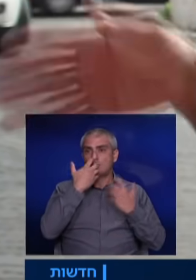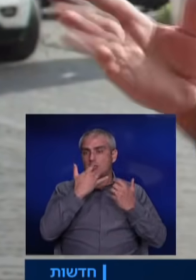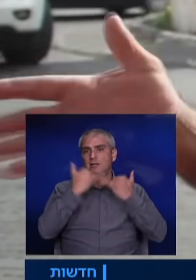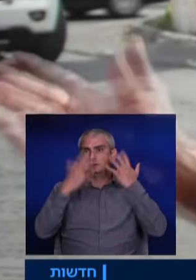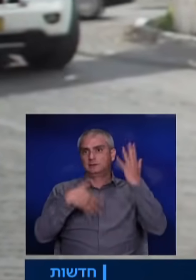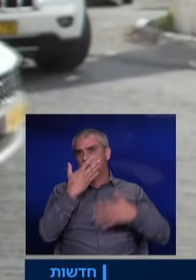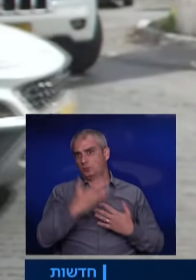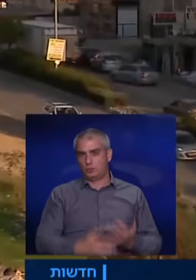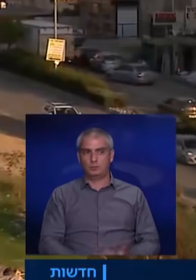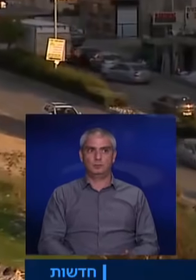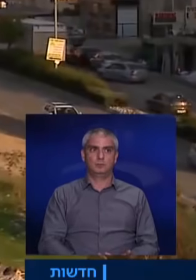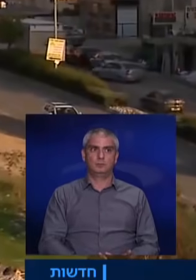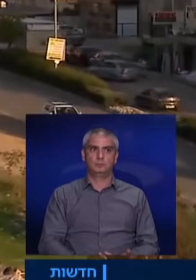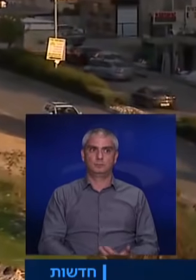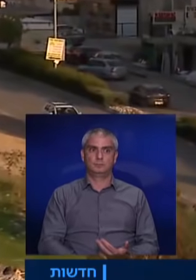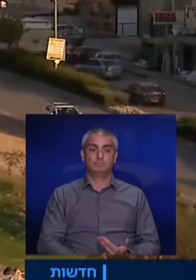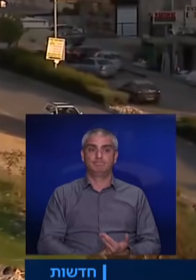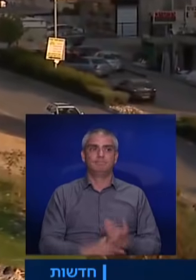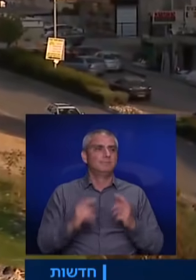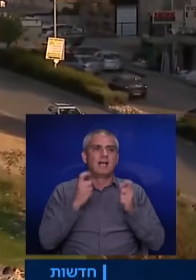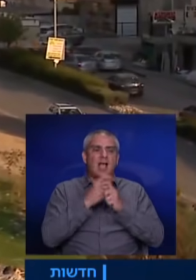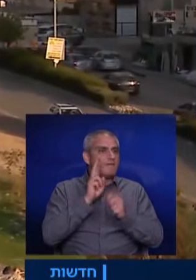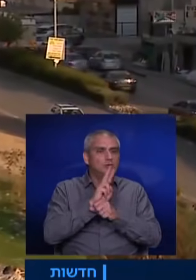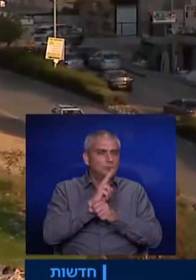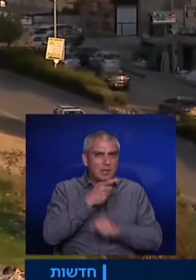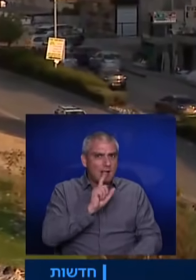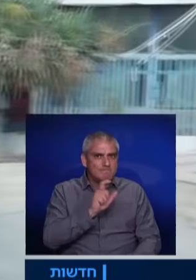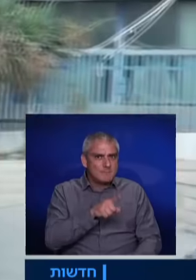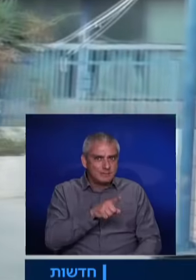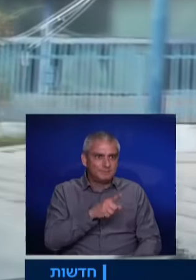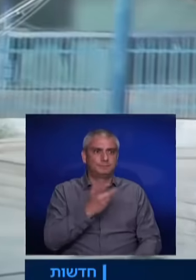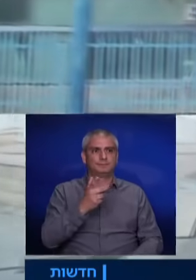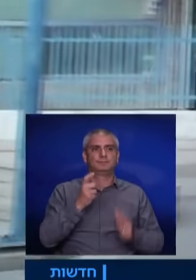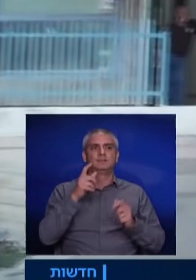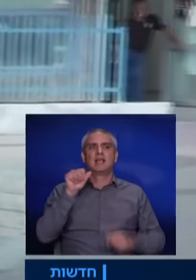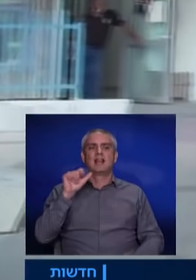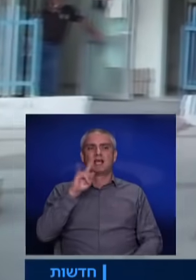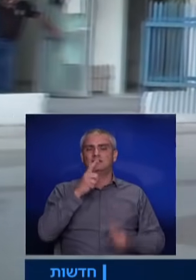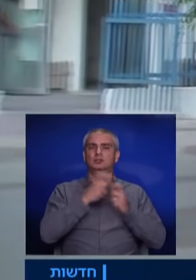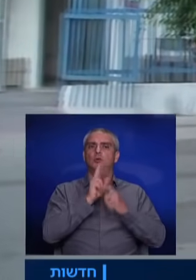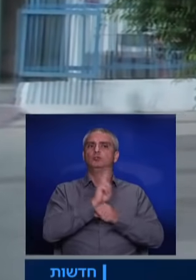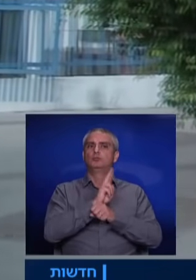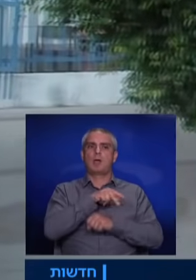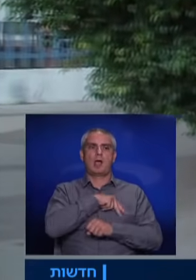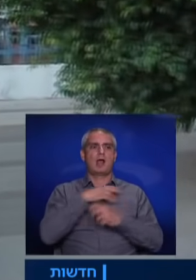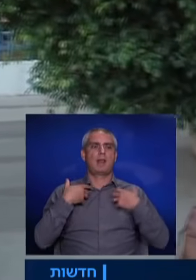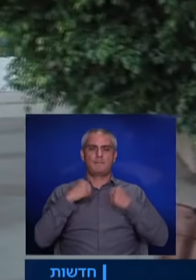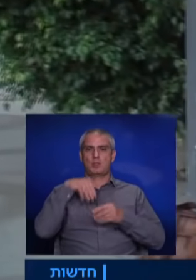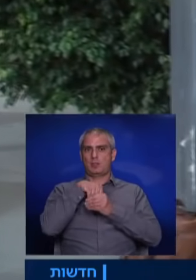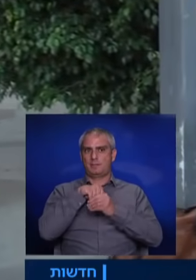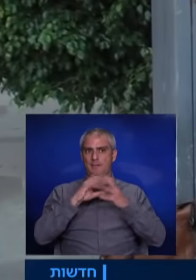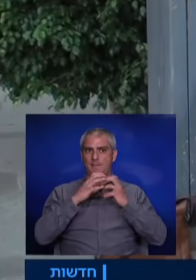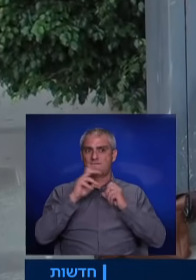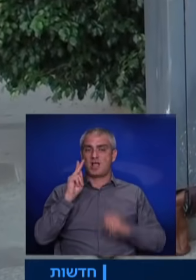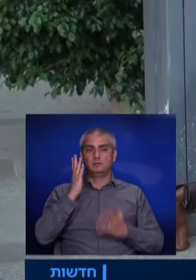התפתח כל הסיפור הזה. אז מחברת השמירה המדוברת, אלחירס הזה הוא ארגון שמירה שאחראי על ביטחון הפנים בכפר